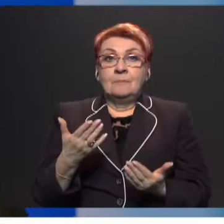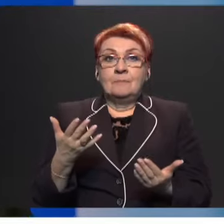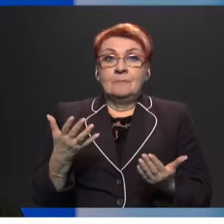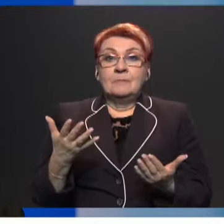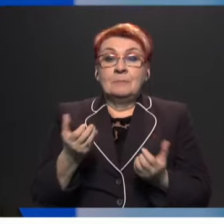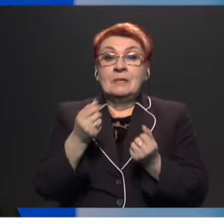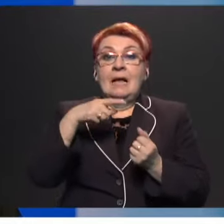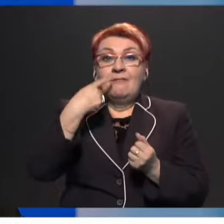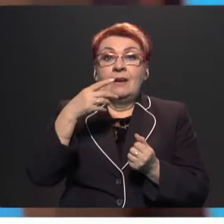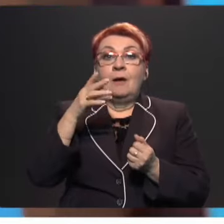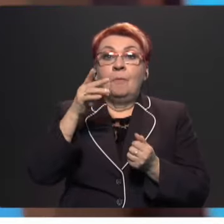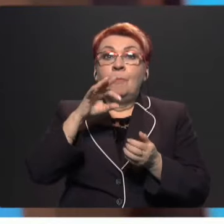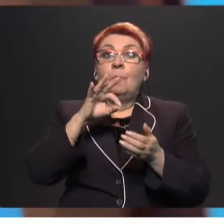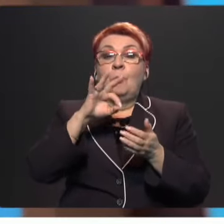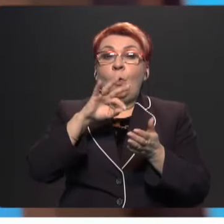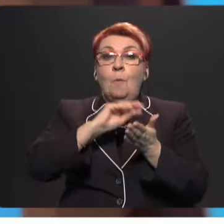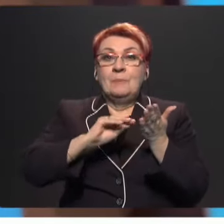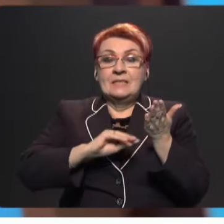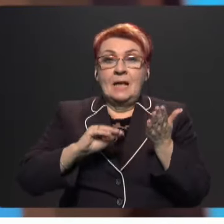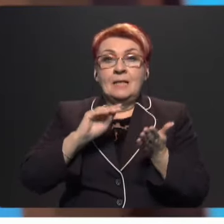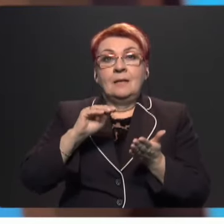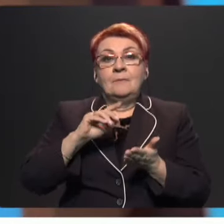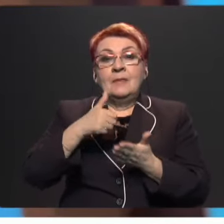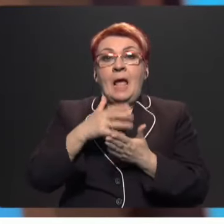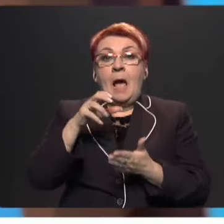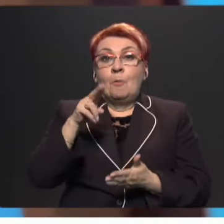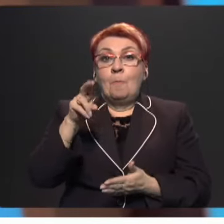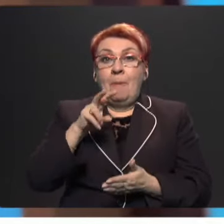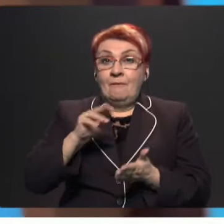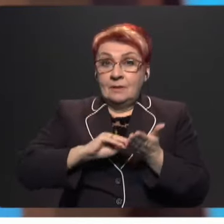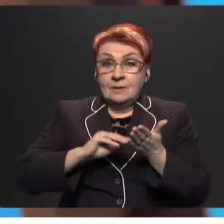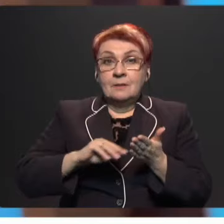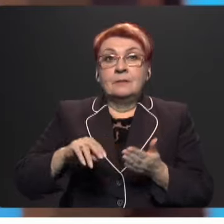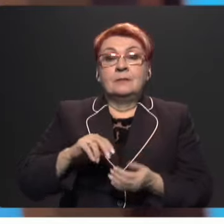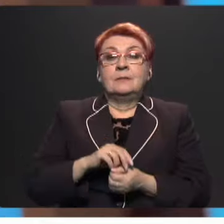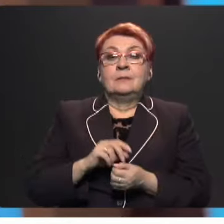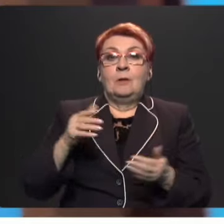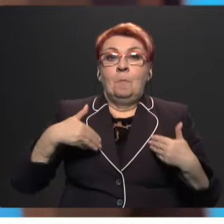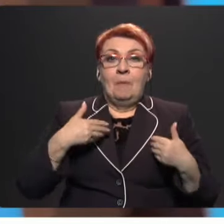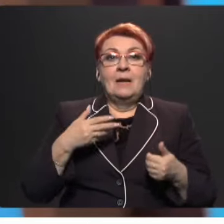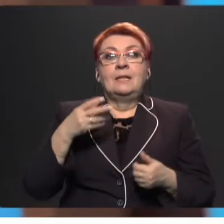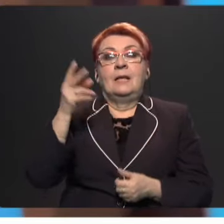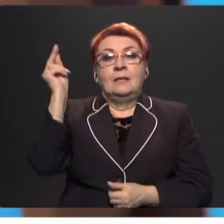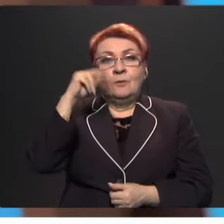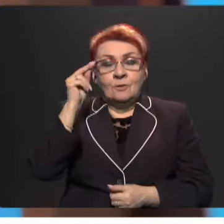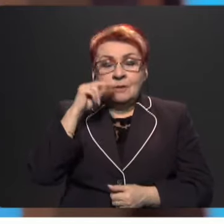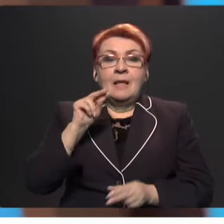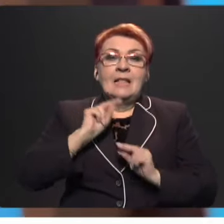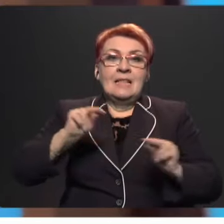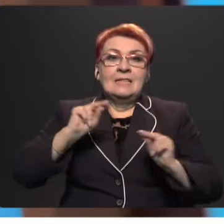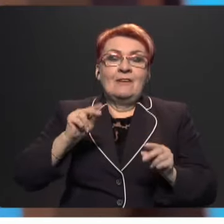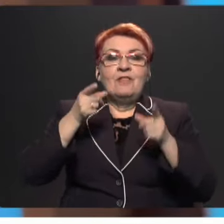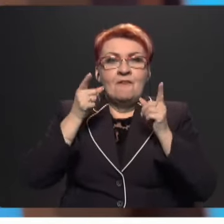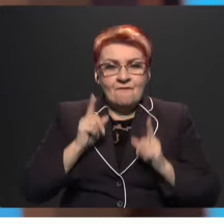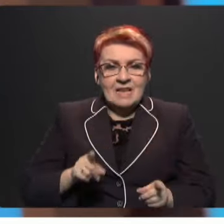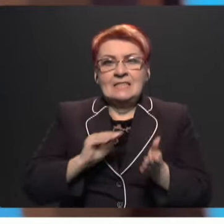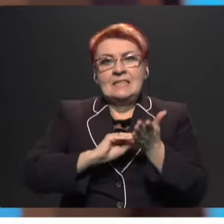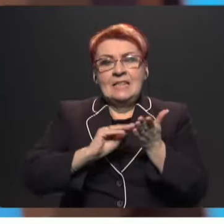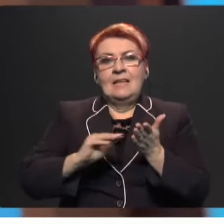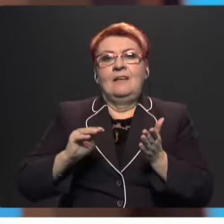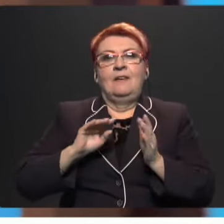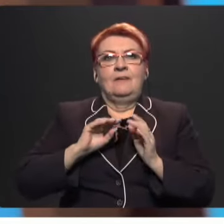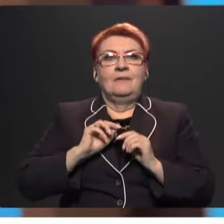про Писание. Апостол Павел пишет про Писание, что оно богодухновенно, полезно для научения, наставления в истине, в